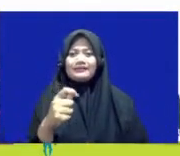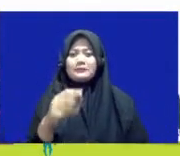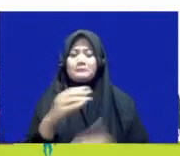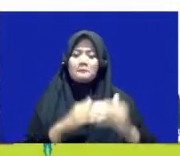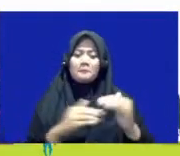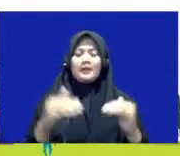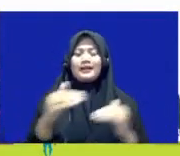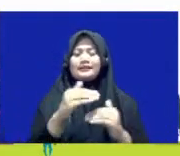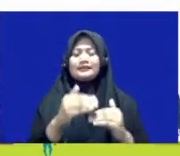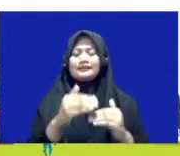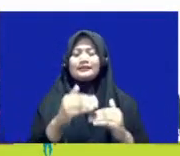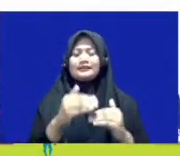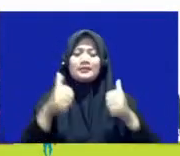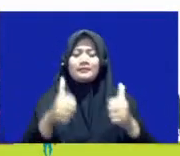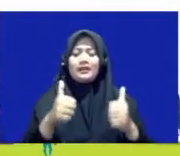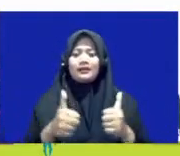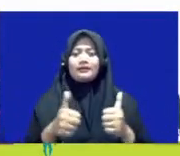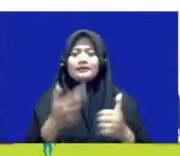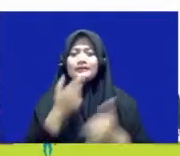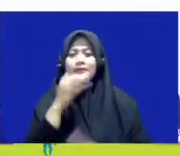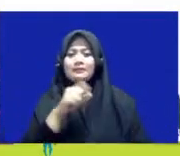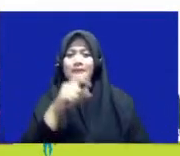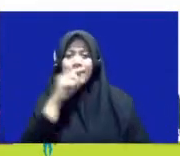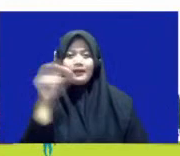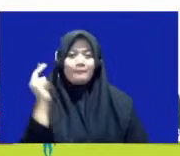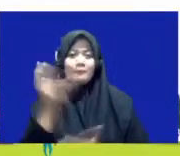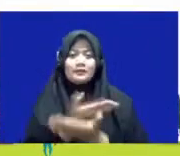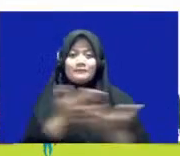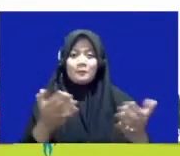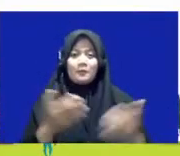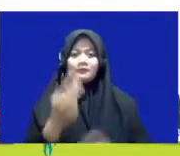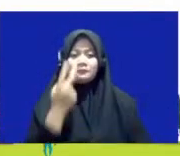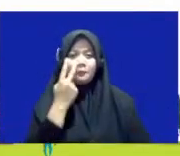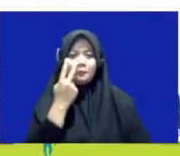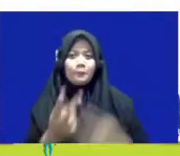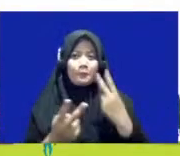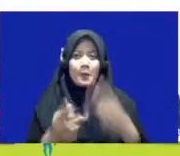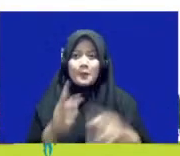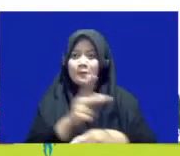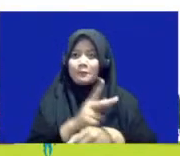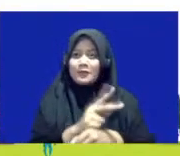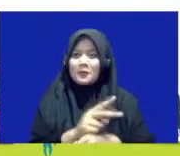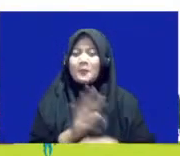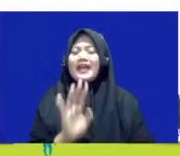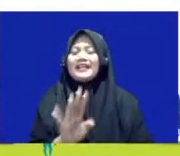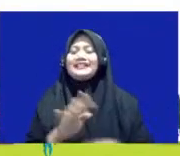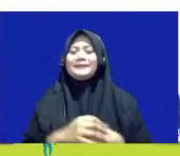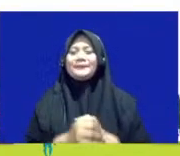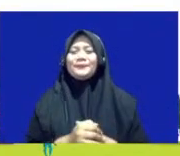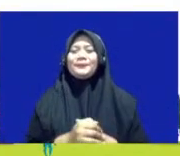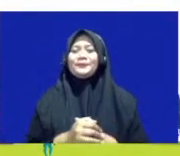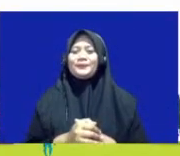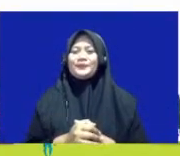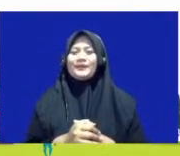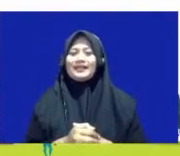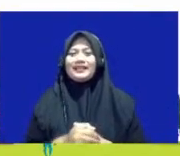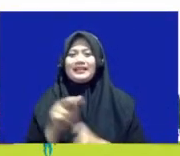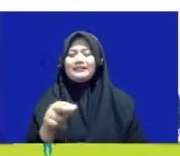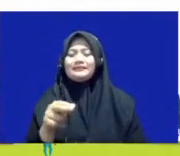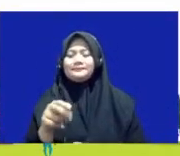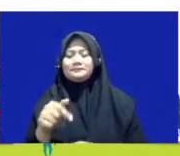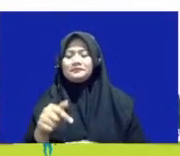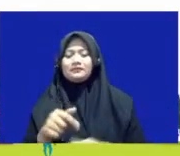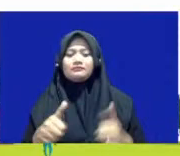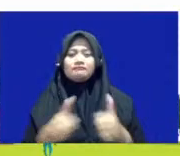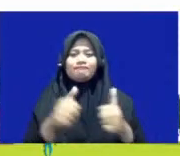seperti yang sudah Bapak-Ibu saksikan dalam video tayangan tadi. Dalam fase kesiapsiagaan ini, Tagana